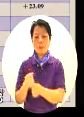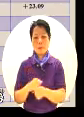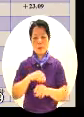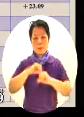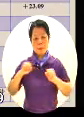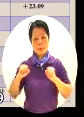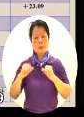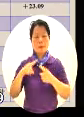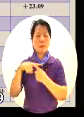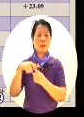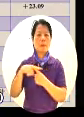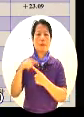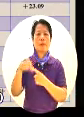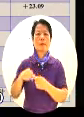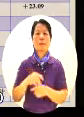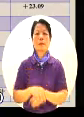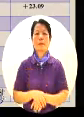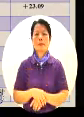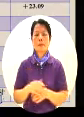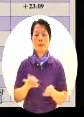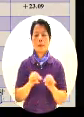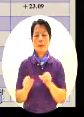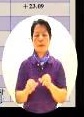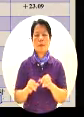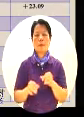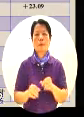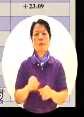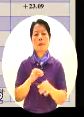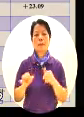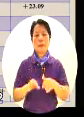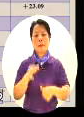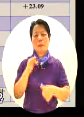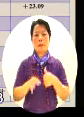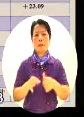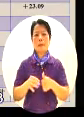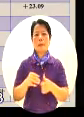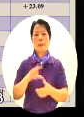哈。那地价税